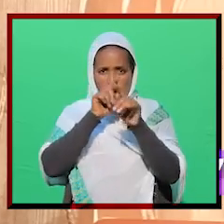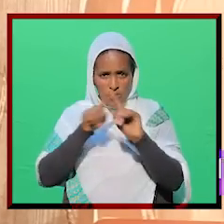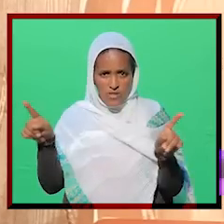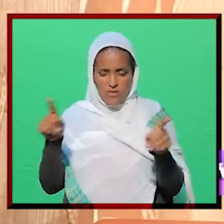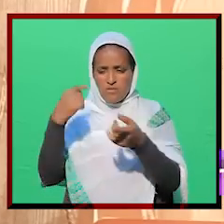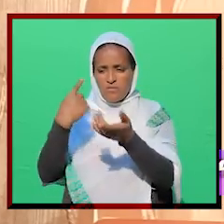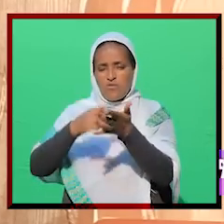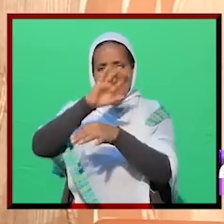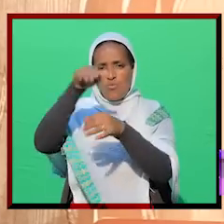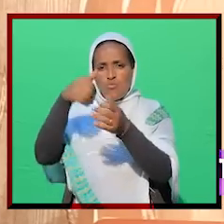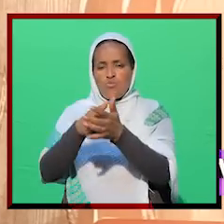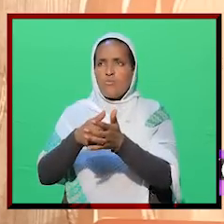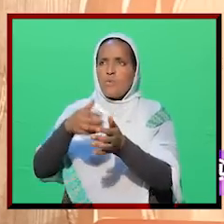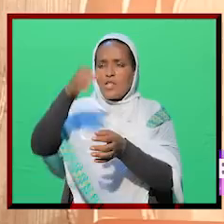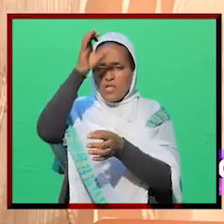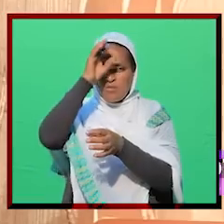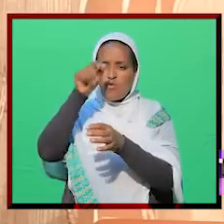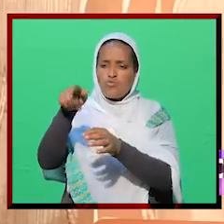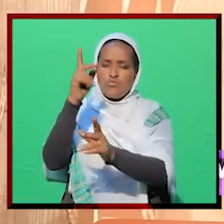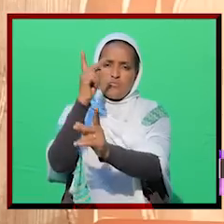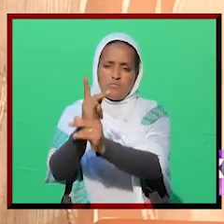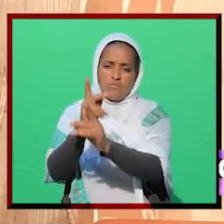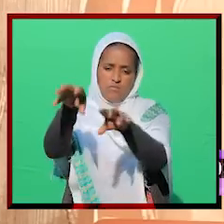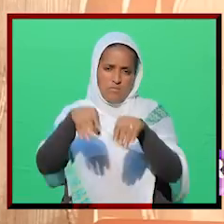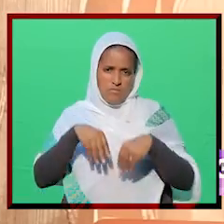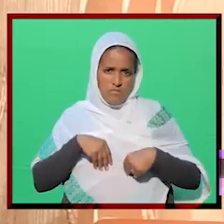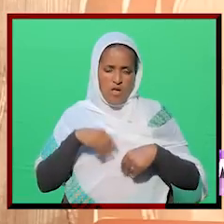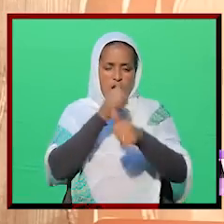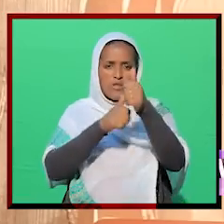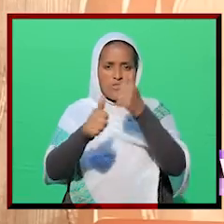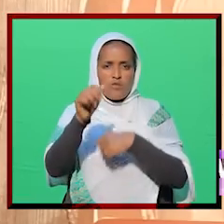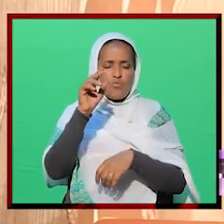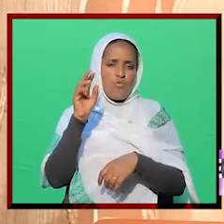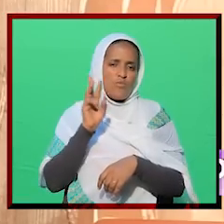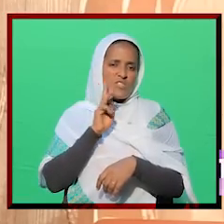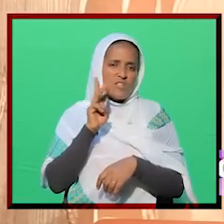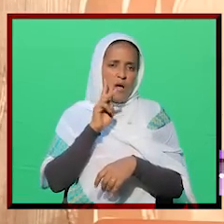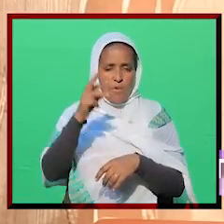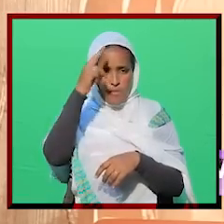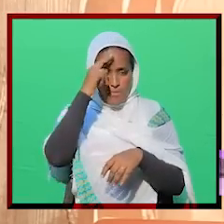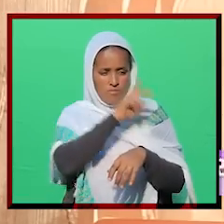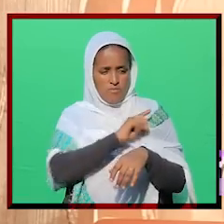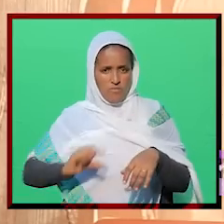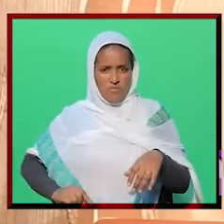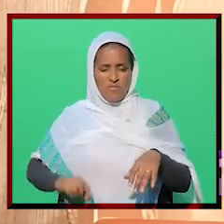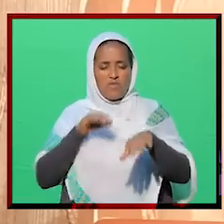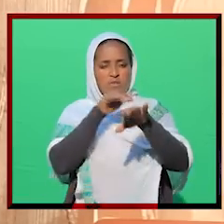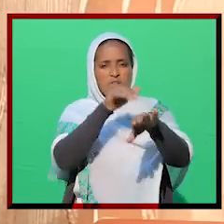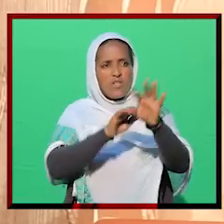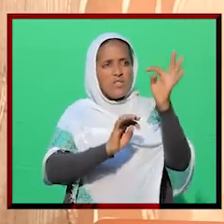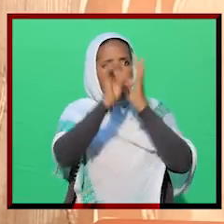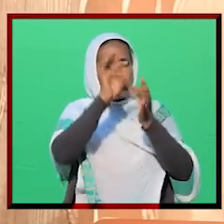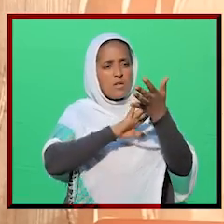ነበሩ። እና እነሱ በዚያ ሁኔታ ውስጥ ይያሉ። ኢትዮጵያ ግን ነዋማይ መኑ ይከላን ተጠምቋለች። ምክንያቱም ስትጠብቅ ኖራለች።